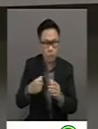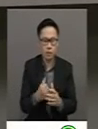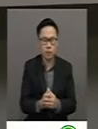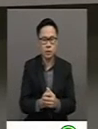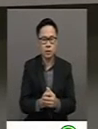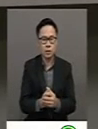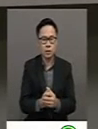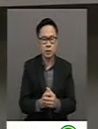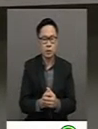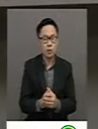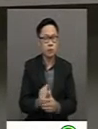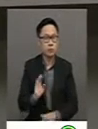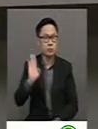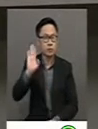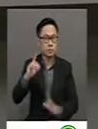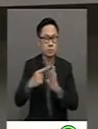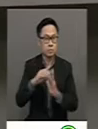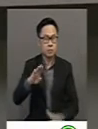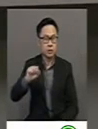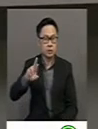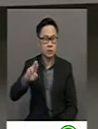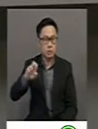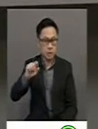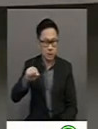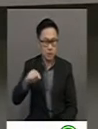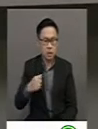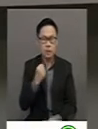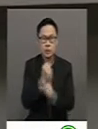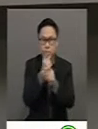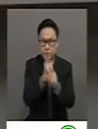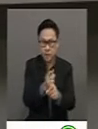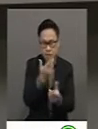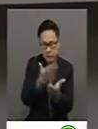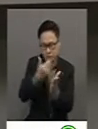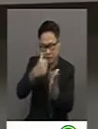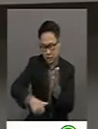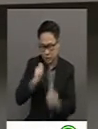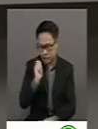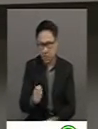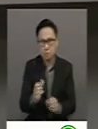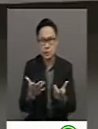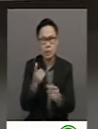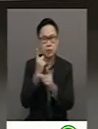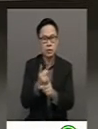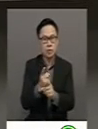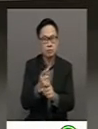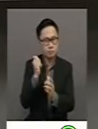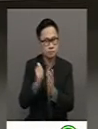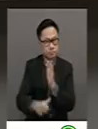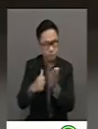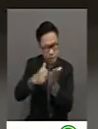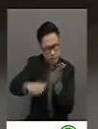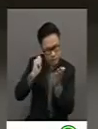องของการที่บริษัทไม่ได้เสียภาษีในอัตราที่ควรจะเ